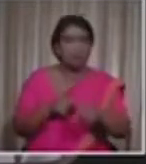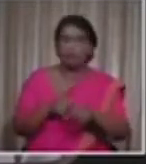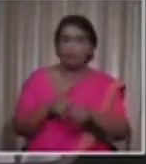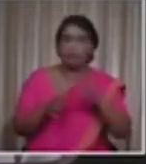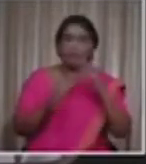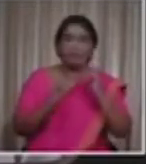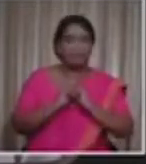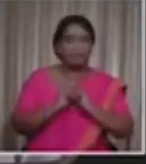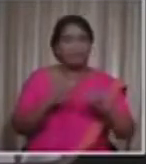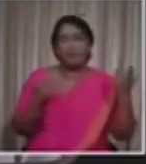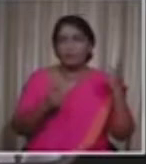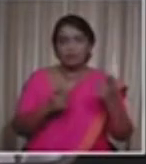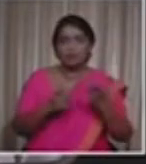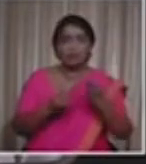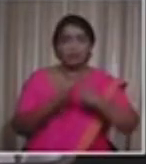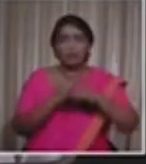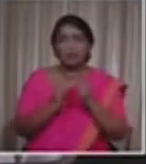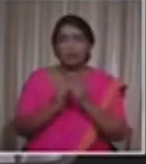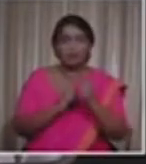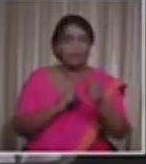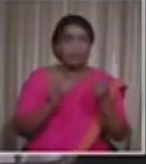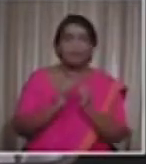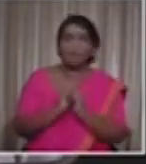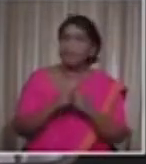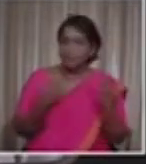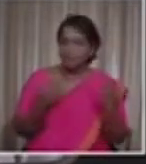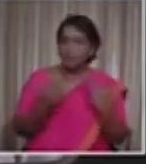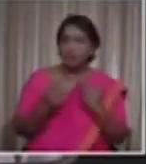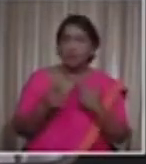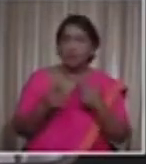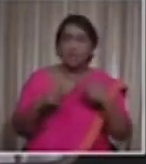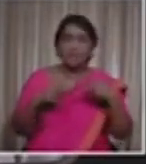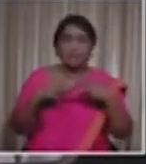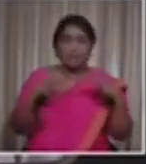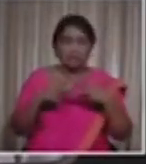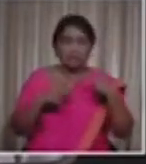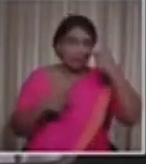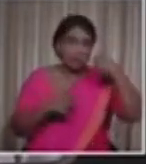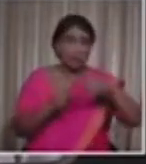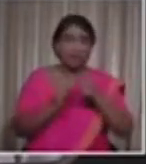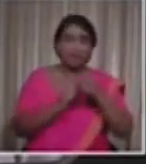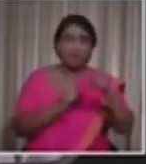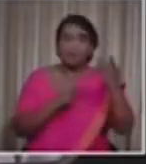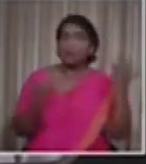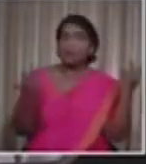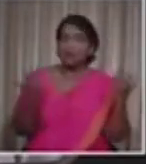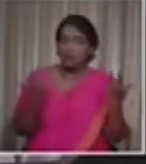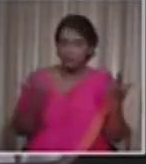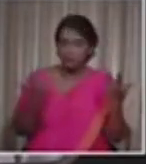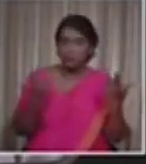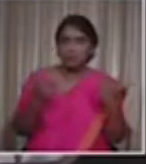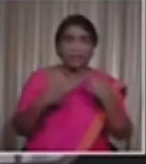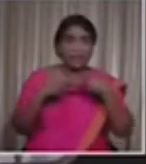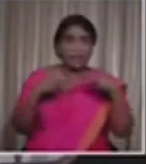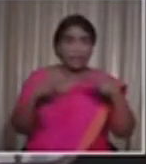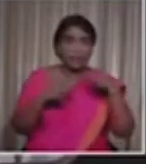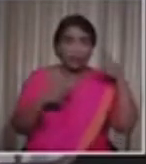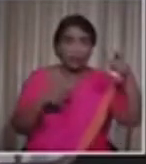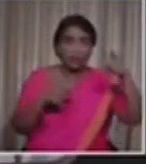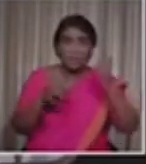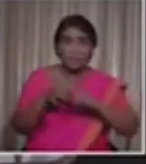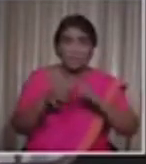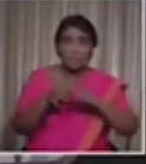අතහරින්න වැඩක් නැහැ, මේව ප්‍රතිව්‍යුහගත කරන්න වැඩක් නැහැ, සපුගස්කන්ධ කරන්න යන්න දෙන්නේ නැහැ කියලා. සපුගස්කන්ධ නෙමෙයි